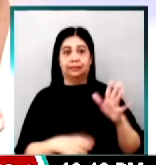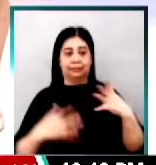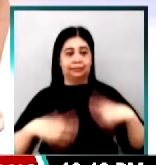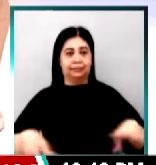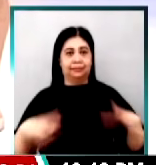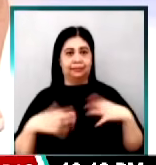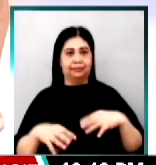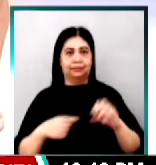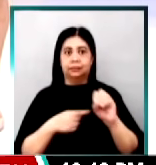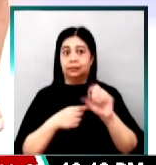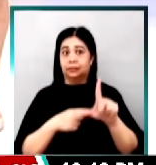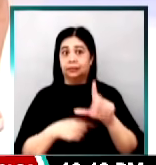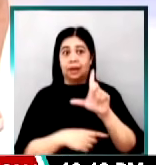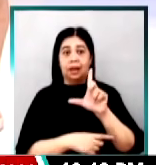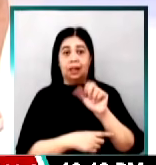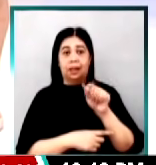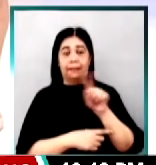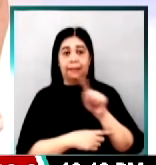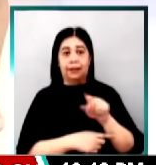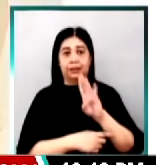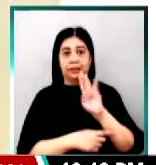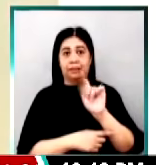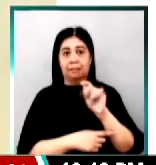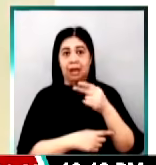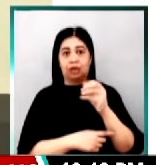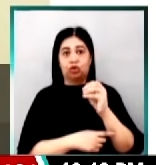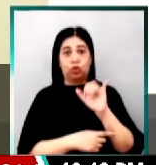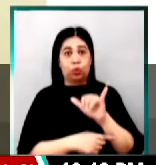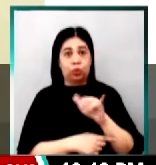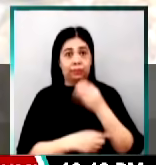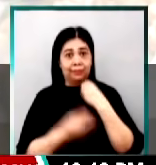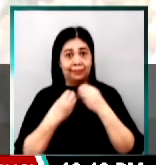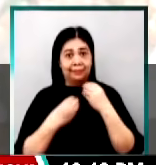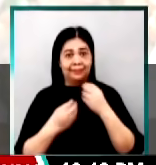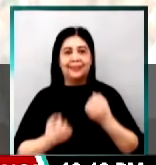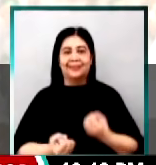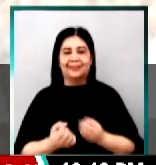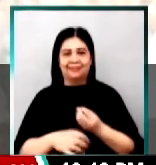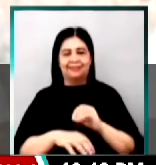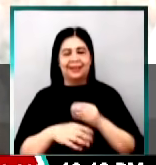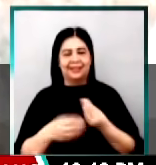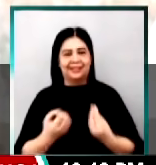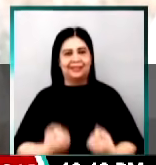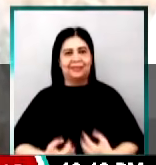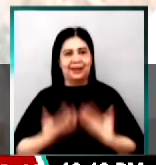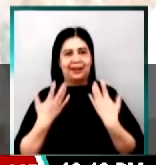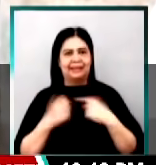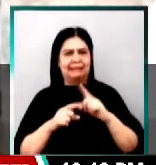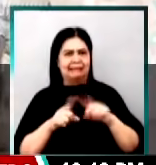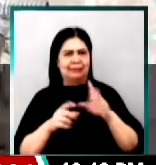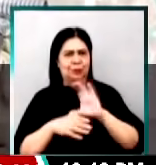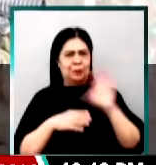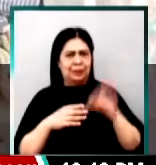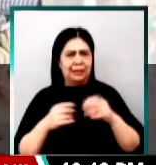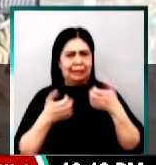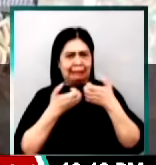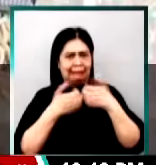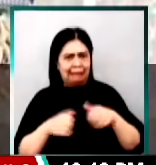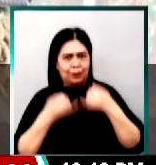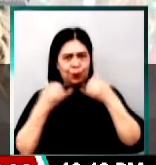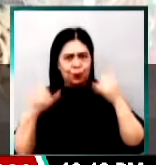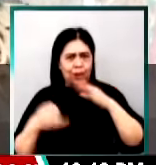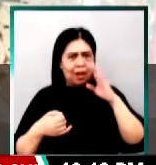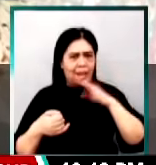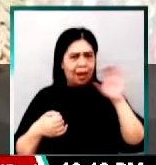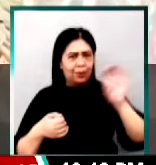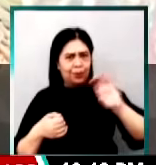La Paz Batchoy inspired. Kumpleto ito sa noodles, karne, chicharon, itlog, may paminta at toyo pa.